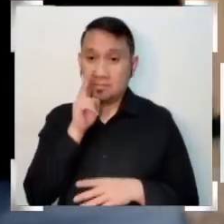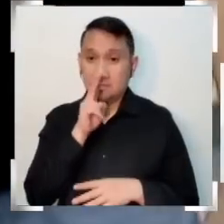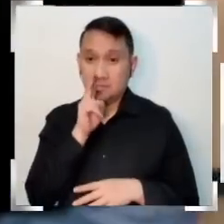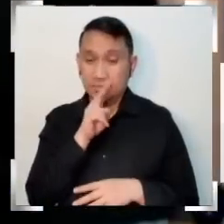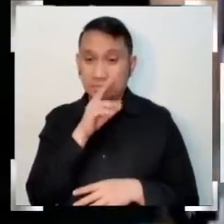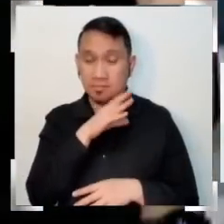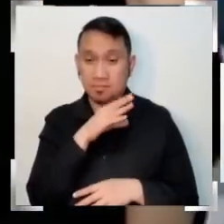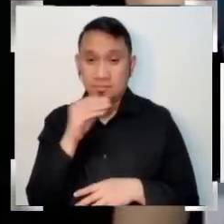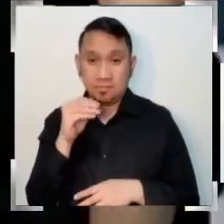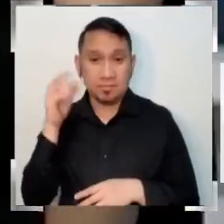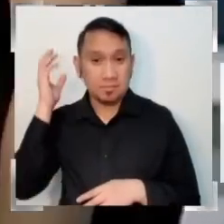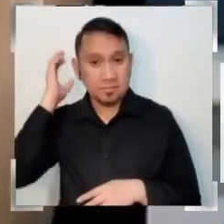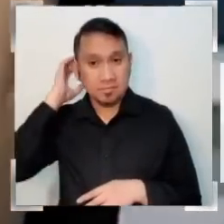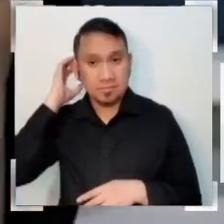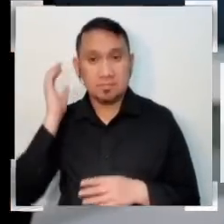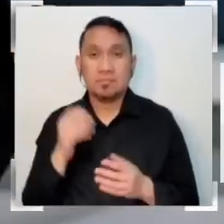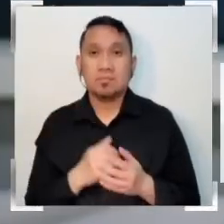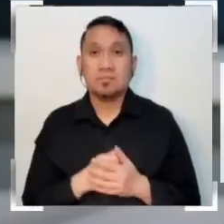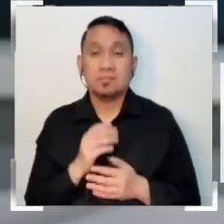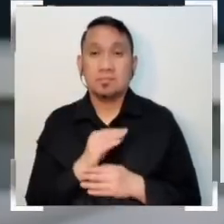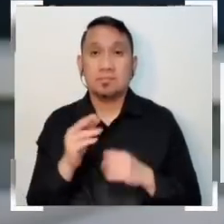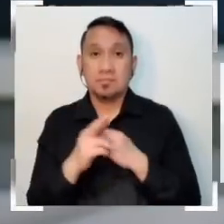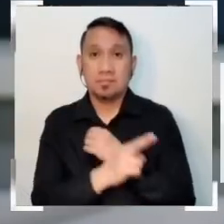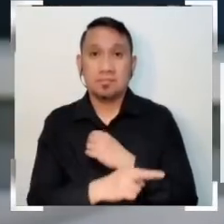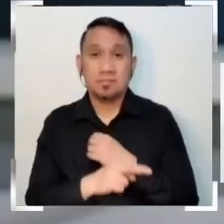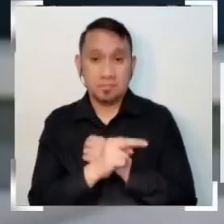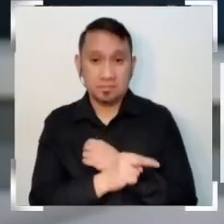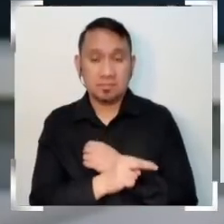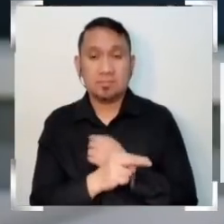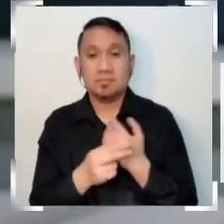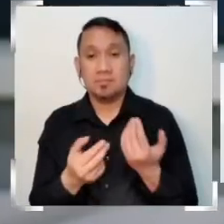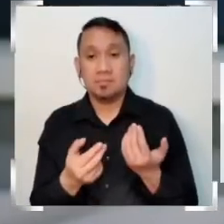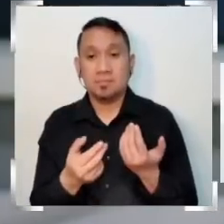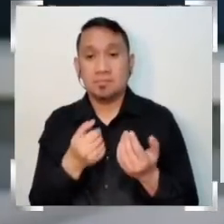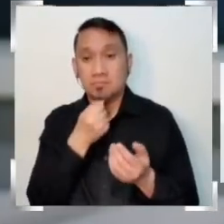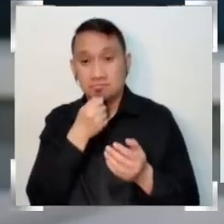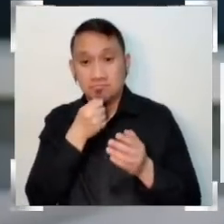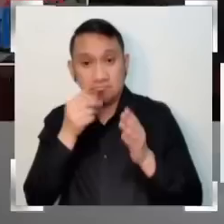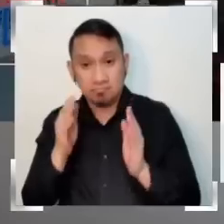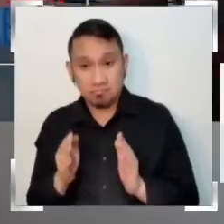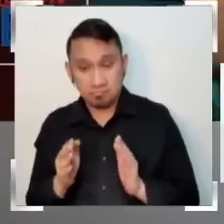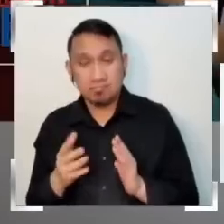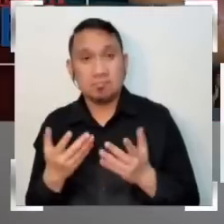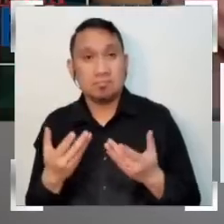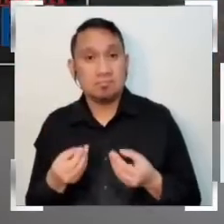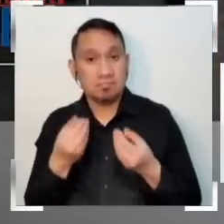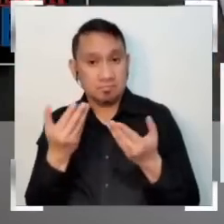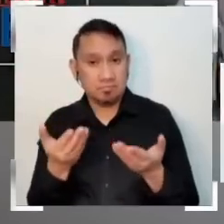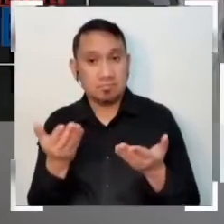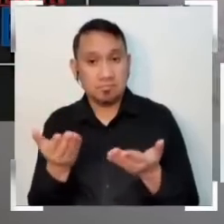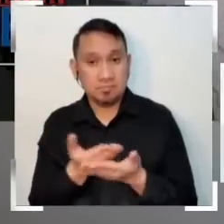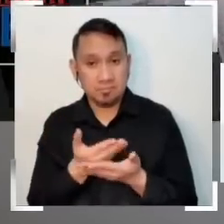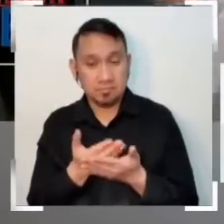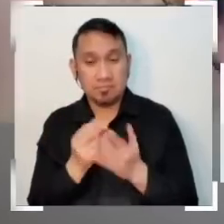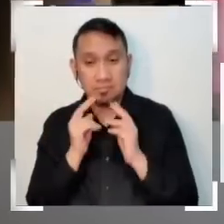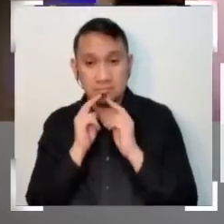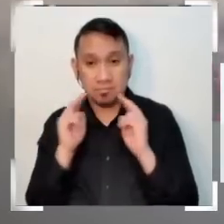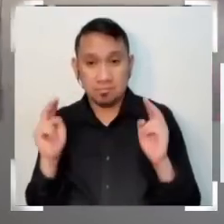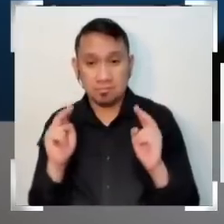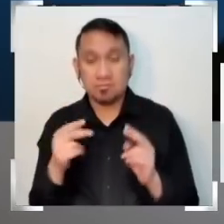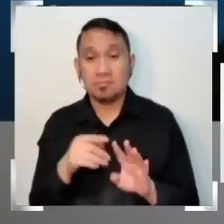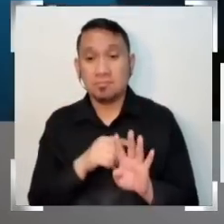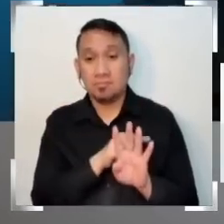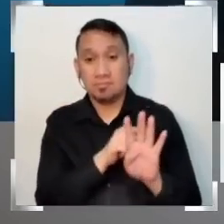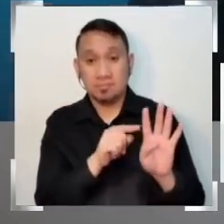national newscast and our regional newscast, mas napaparating natin, no, ang pinakabagong balita. With the four news